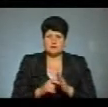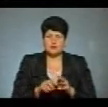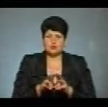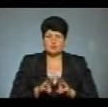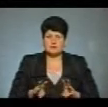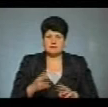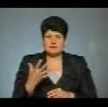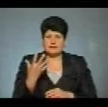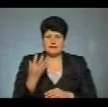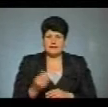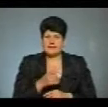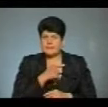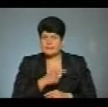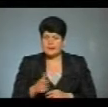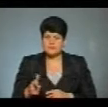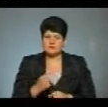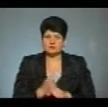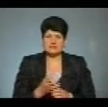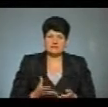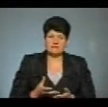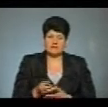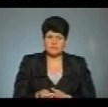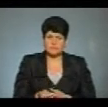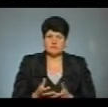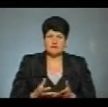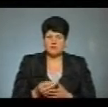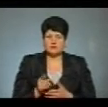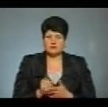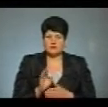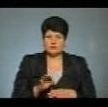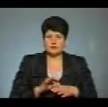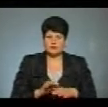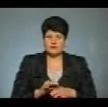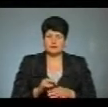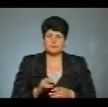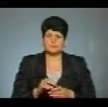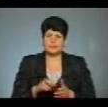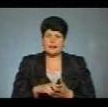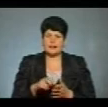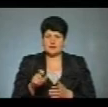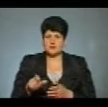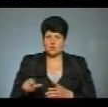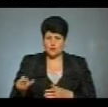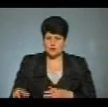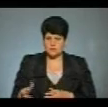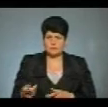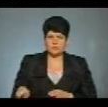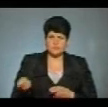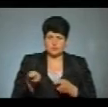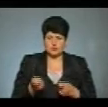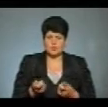міністрів, п'ятиденний термін здійснити виплату. Виплата буде здійснюватися листоношами,